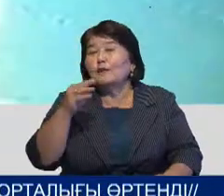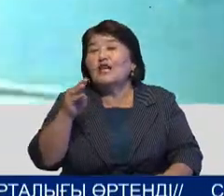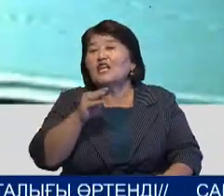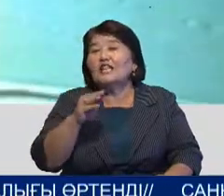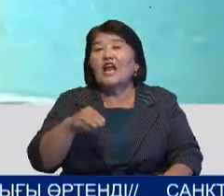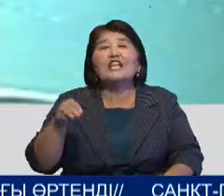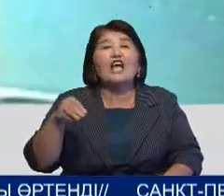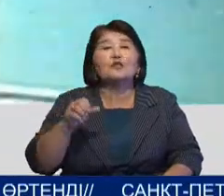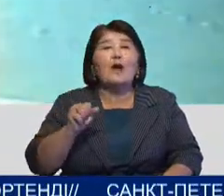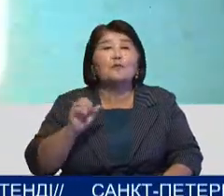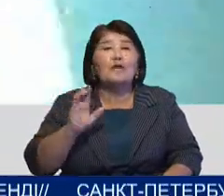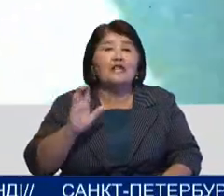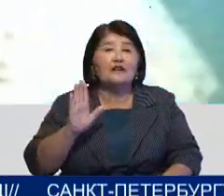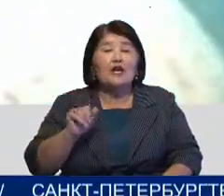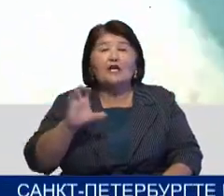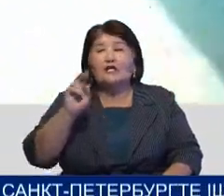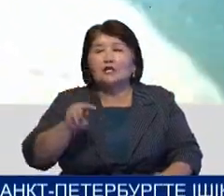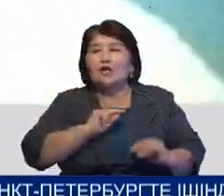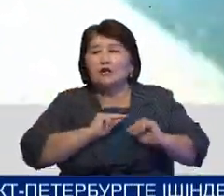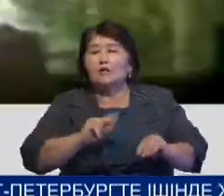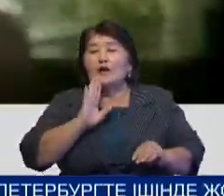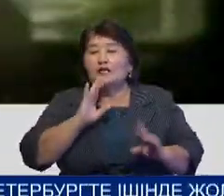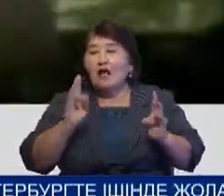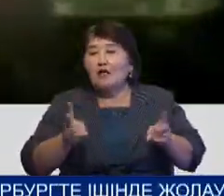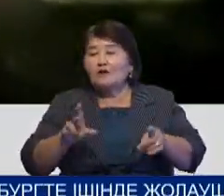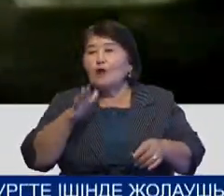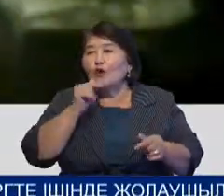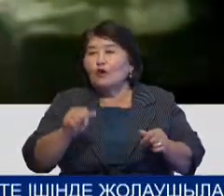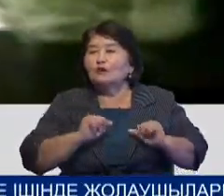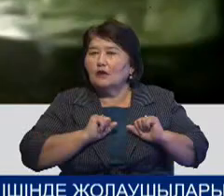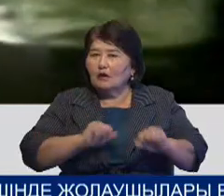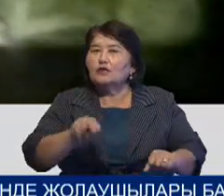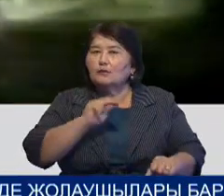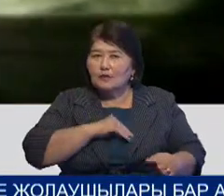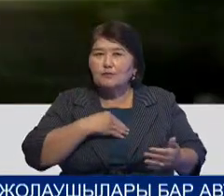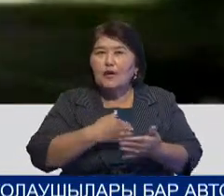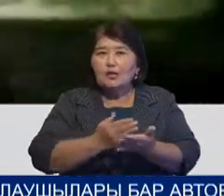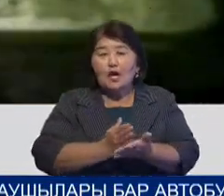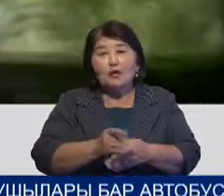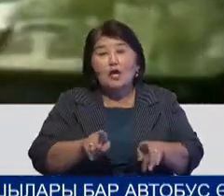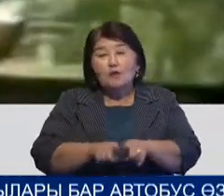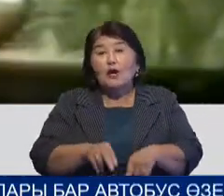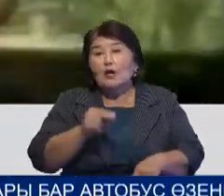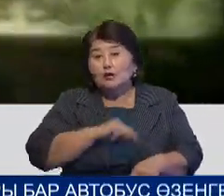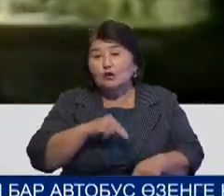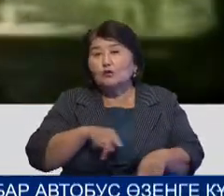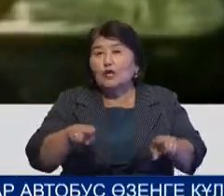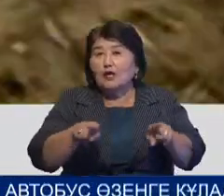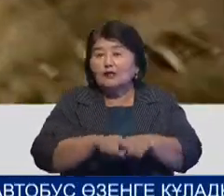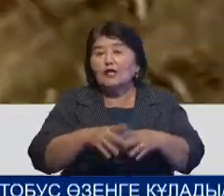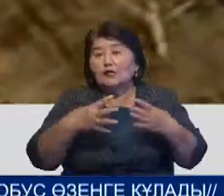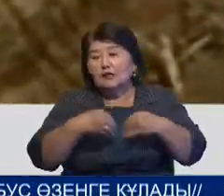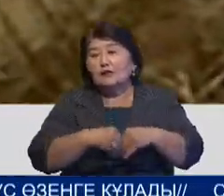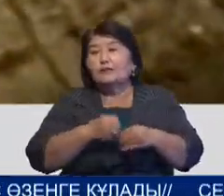Жадыра Таспамбетова. Социалистік еңбегері жаны нәзік болса да уағында қажырлы қызмет атқарды. Үймен түздің жұмысын қатар ұстап,